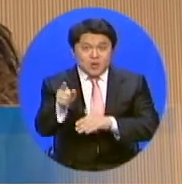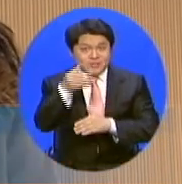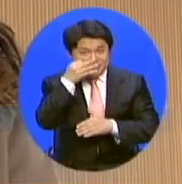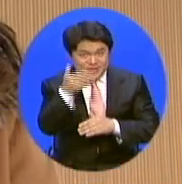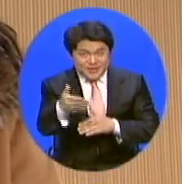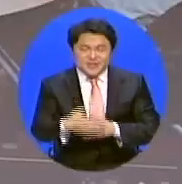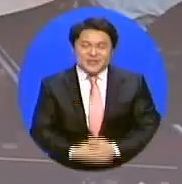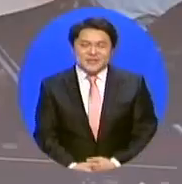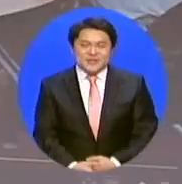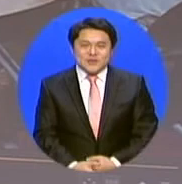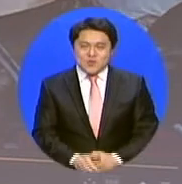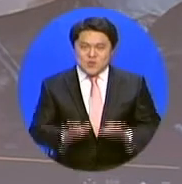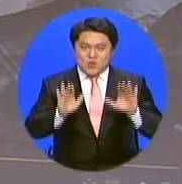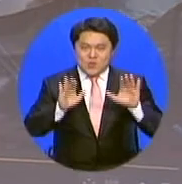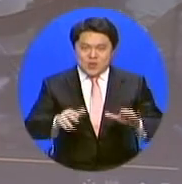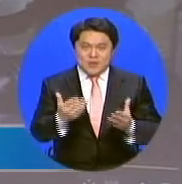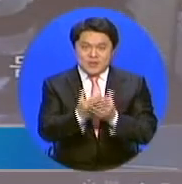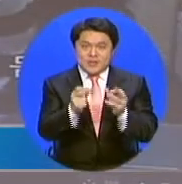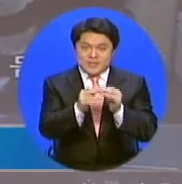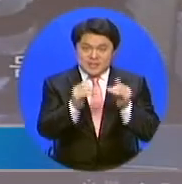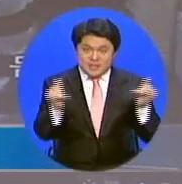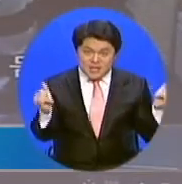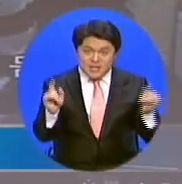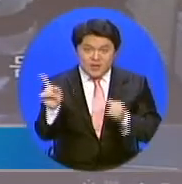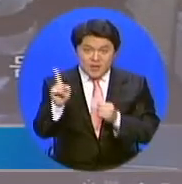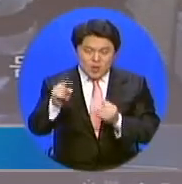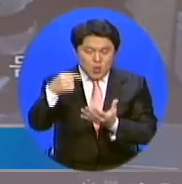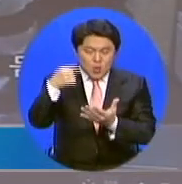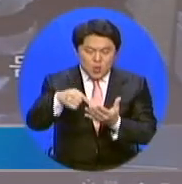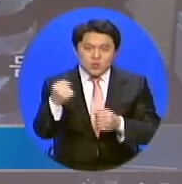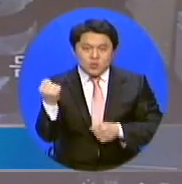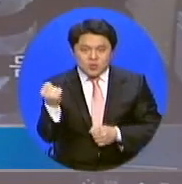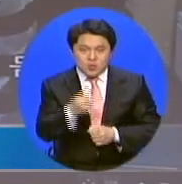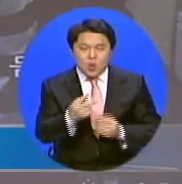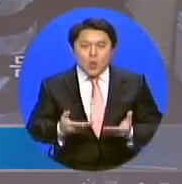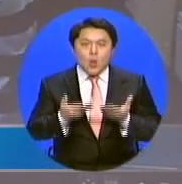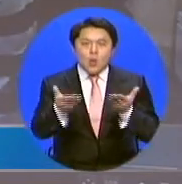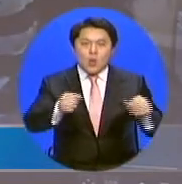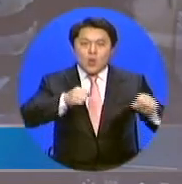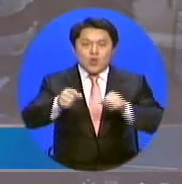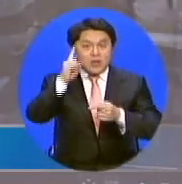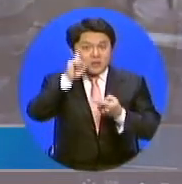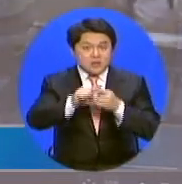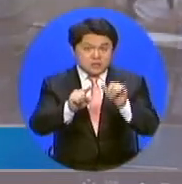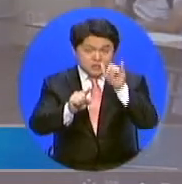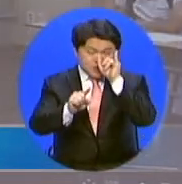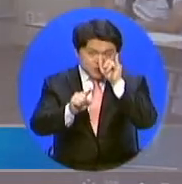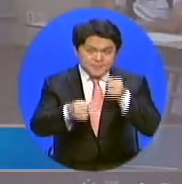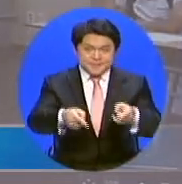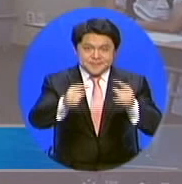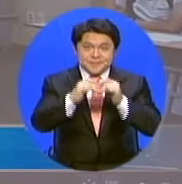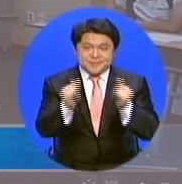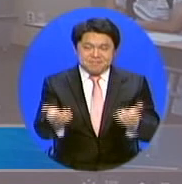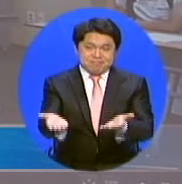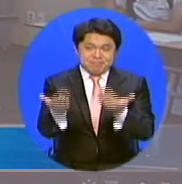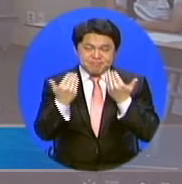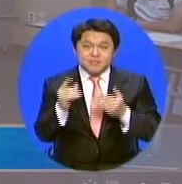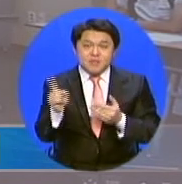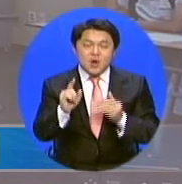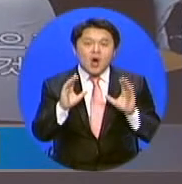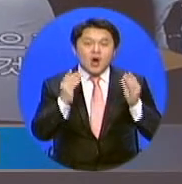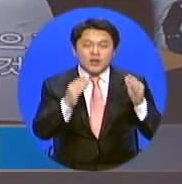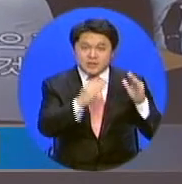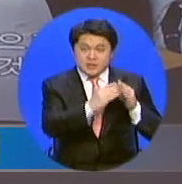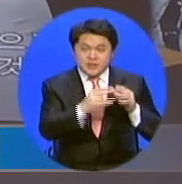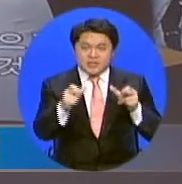보여주고요. 올해는 발달장애인 동화구현 교육뿐만 아니라 자원봉사활동에 관심이 있는 참여자를 대상으로